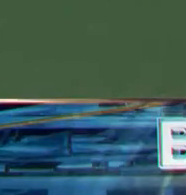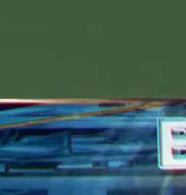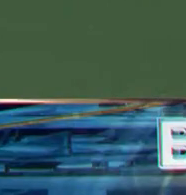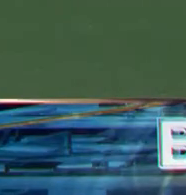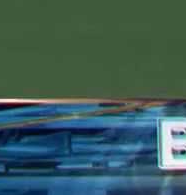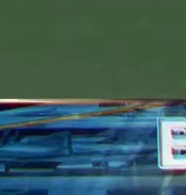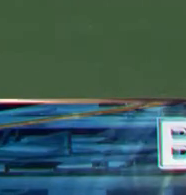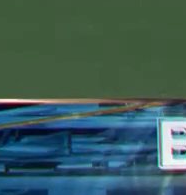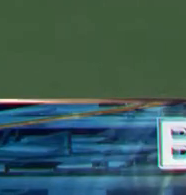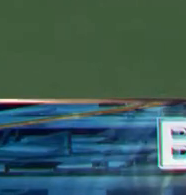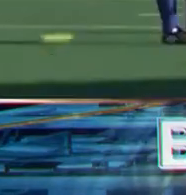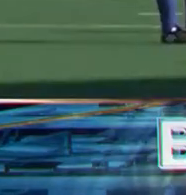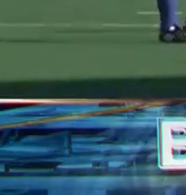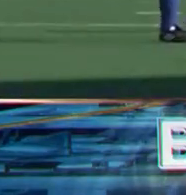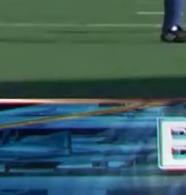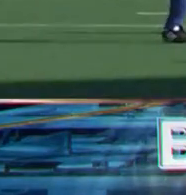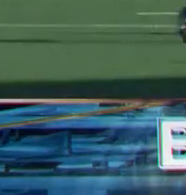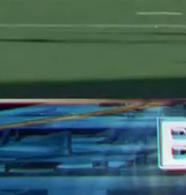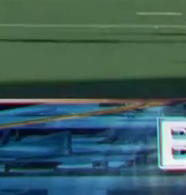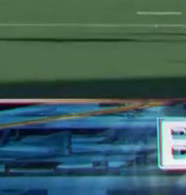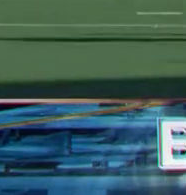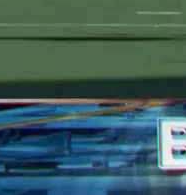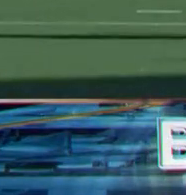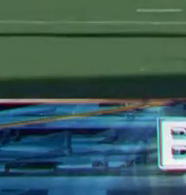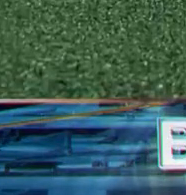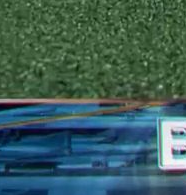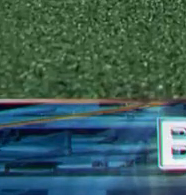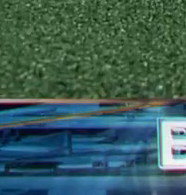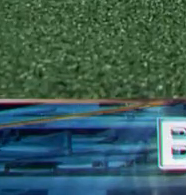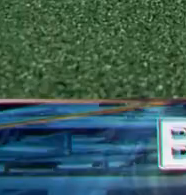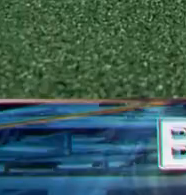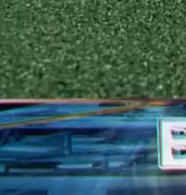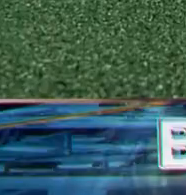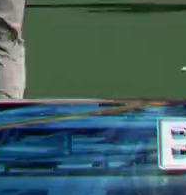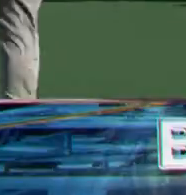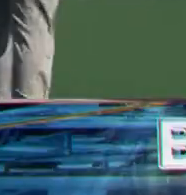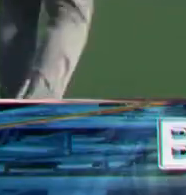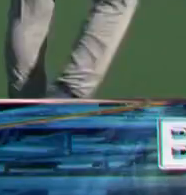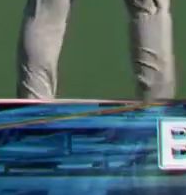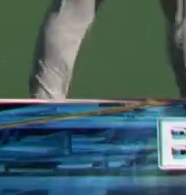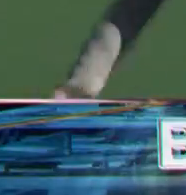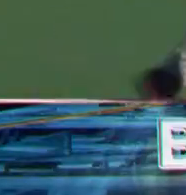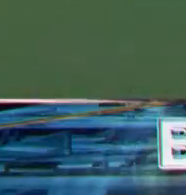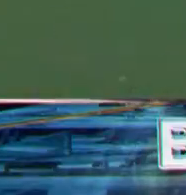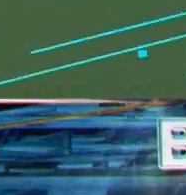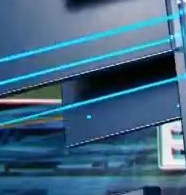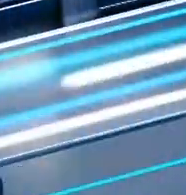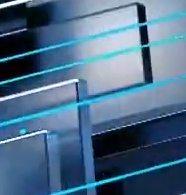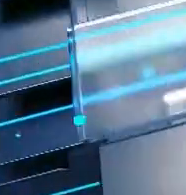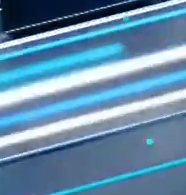Көгалдағы хоккейден жетісулықтар көш бастап тұр. Талдықорғанда Қазақстан чемпионаты өтіп, облыс ойыншылары алға озды.